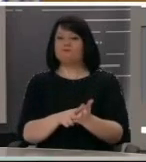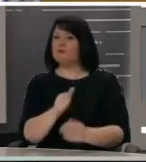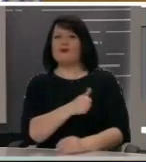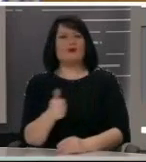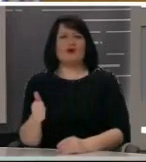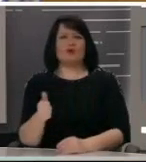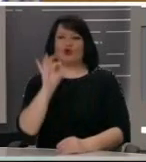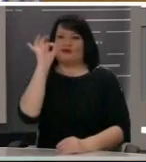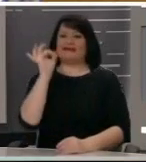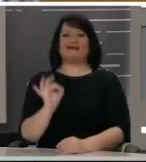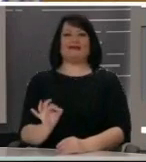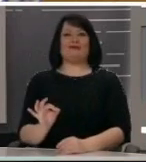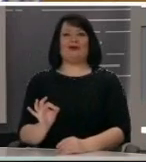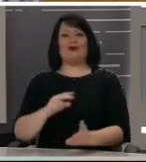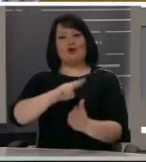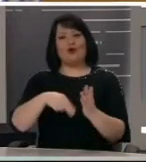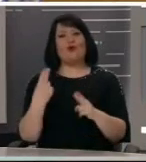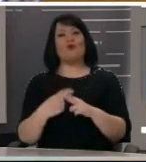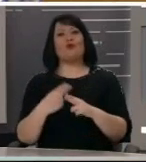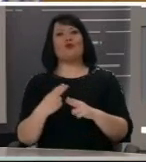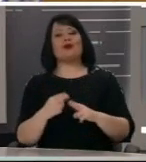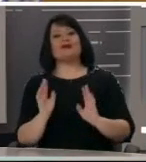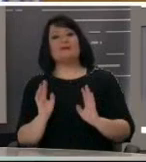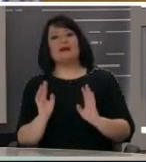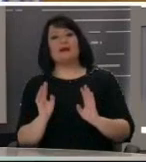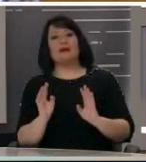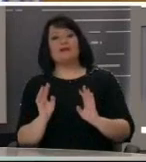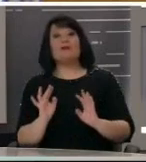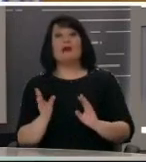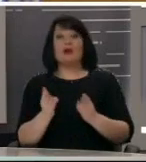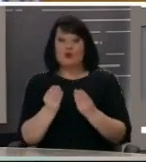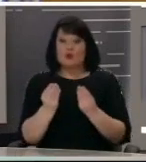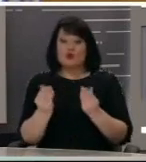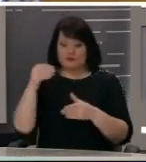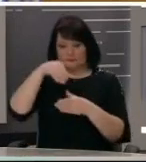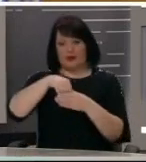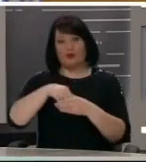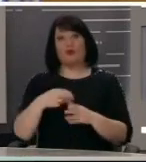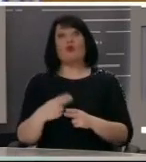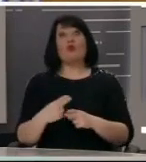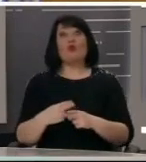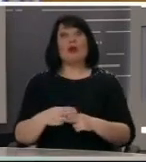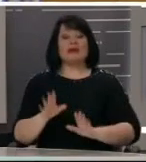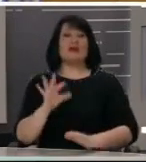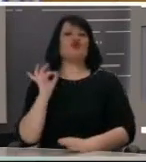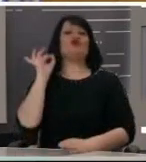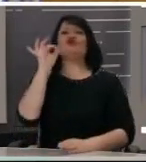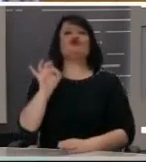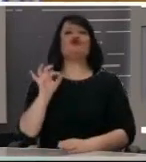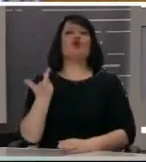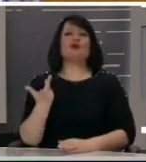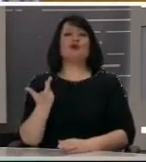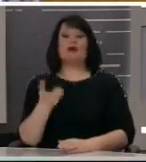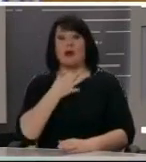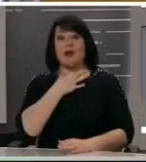ένα συμβολικό ρόλο και μια συμβολική αξία, αλλά ένα πολύ ουσιαστικό περιεχόμενο. Στοχεύει στην λήψη όλων